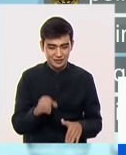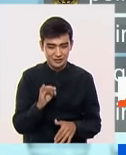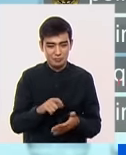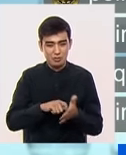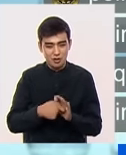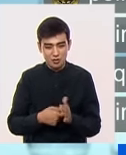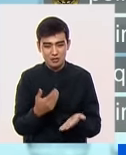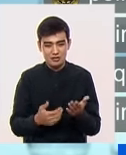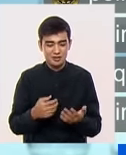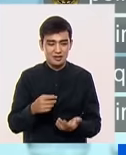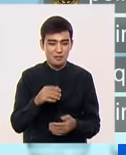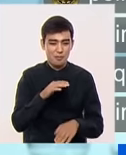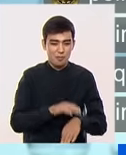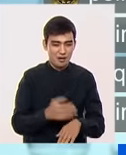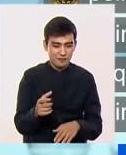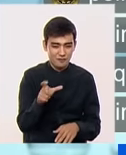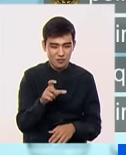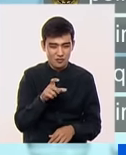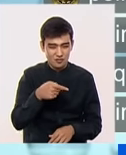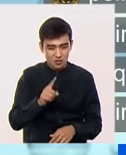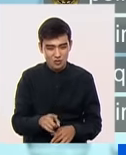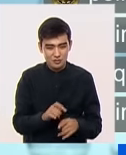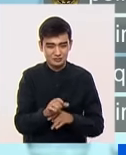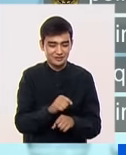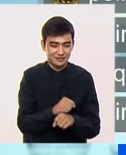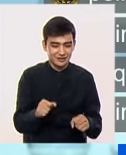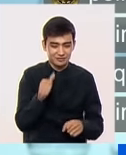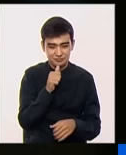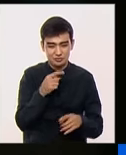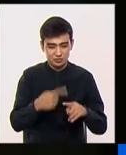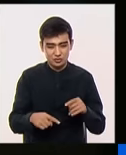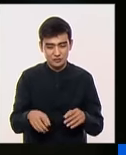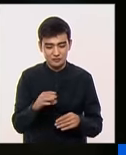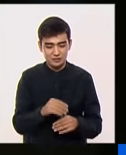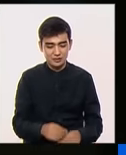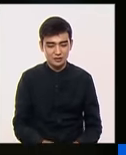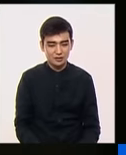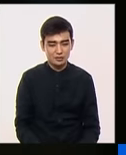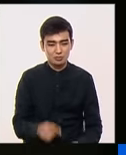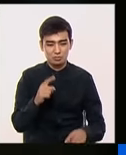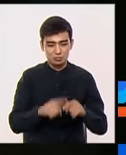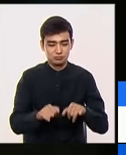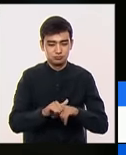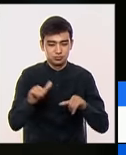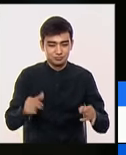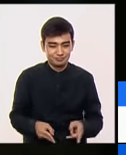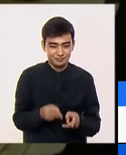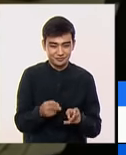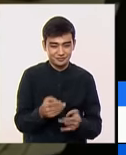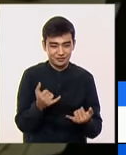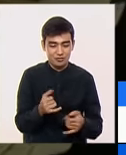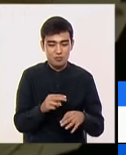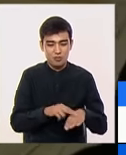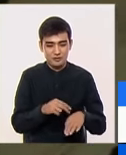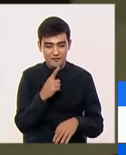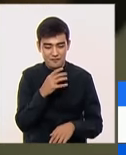доступа к услугам банк используются три для защиты другие меры безопасности резкий рост кибер мошенников полицейские связывают